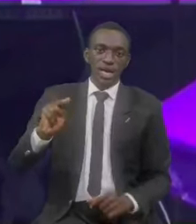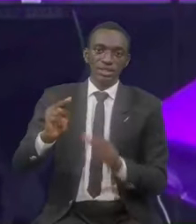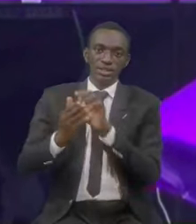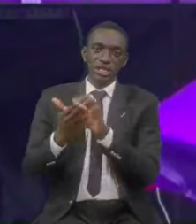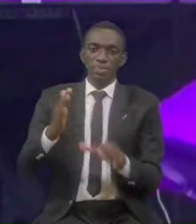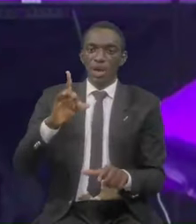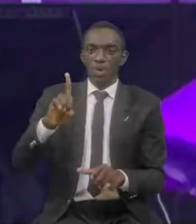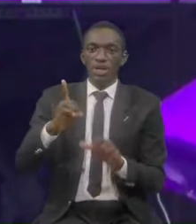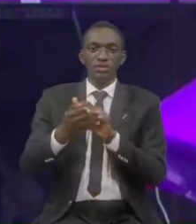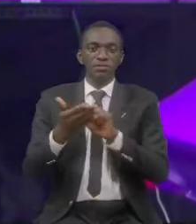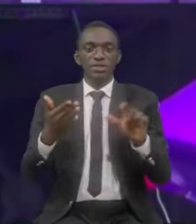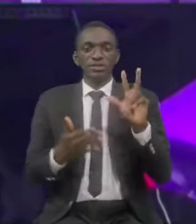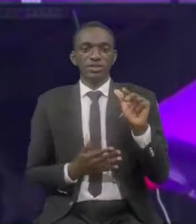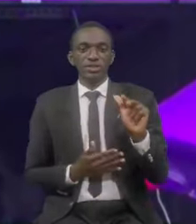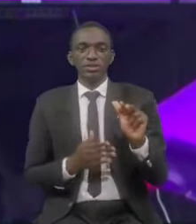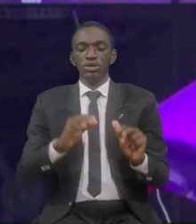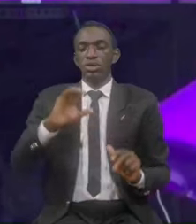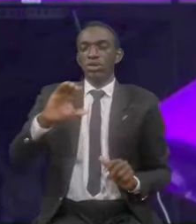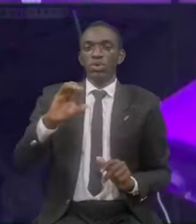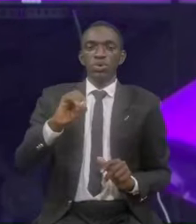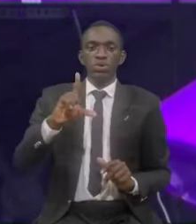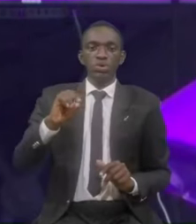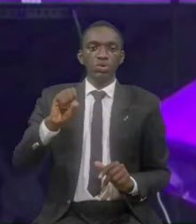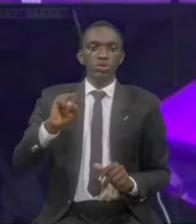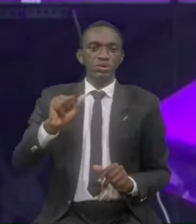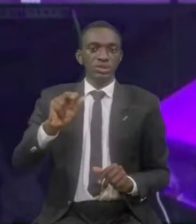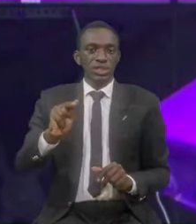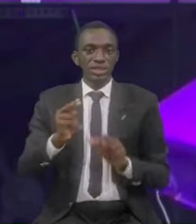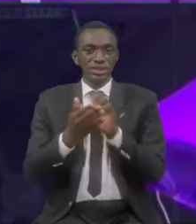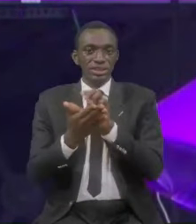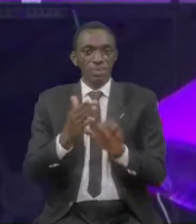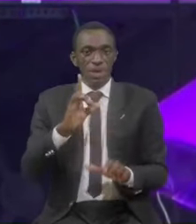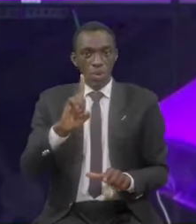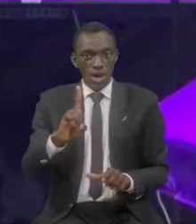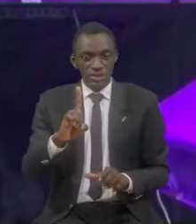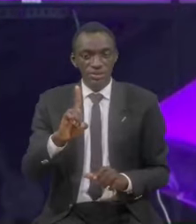verset 13. Colossiens 1,